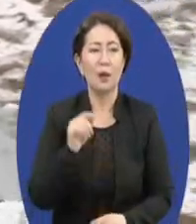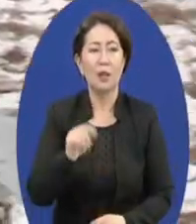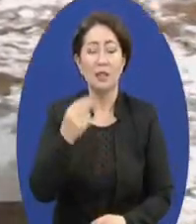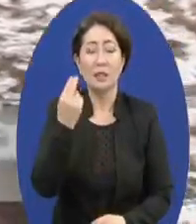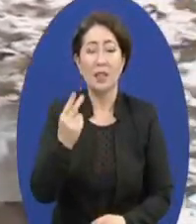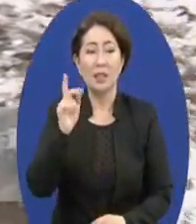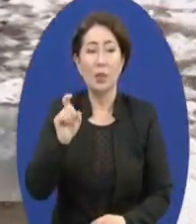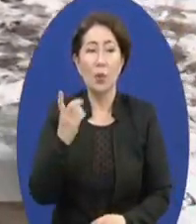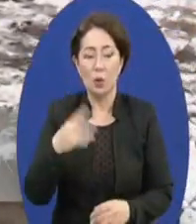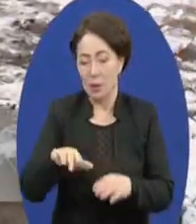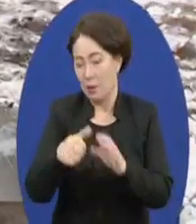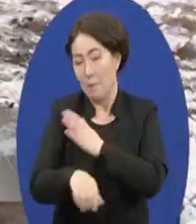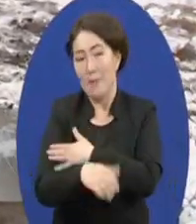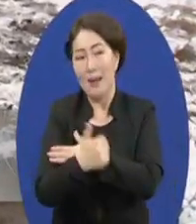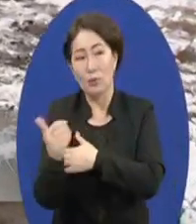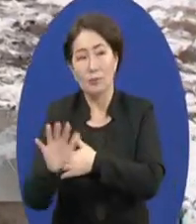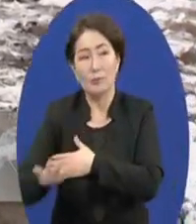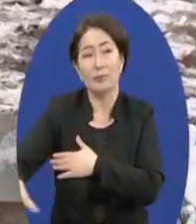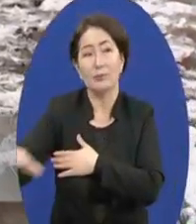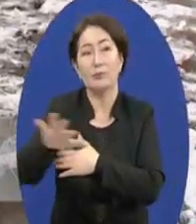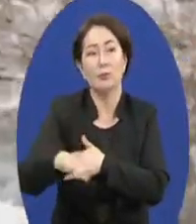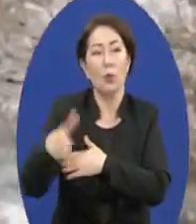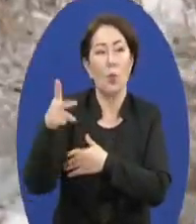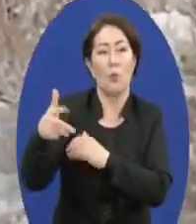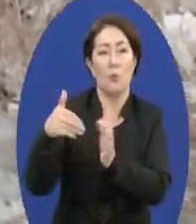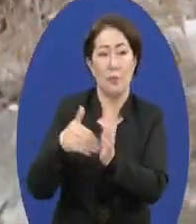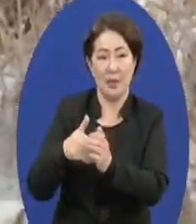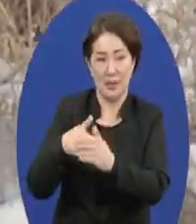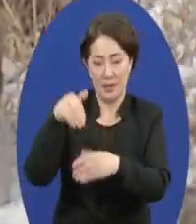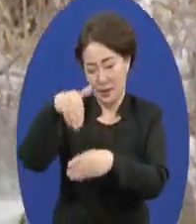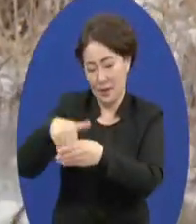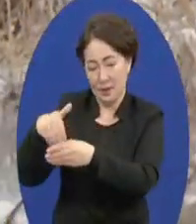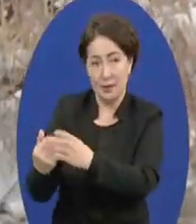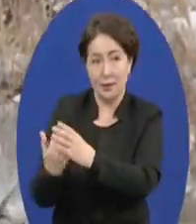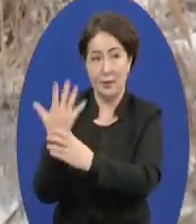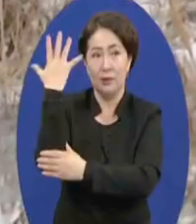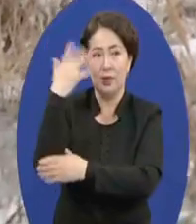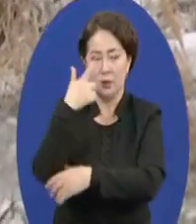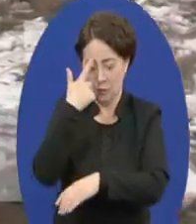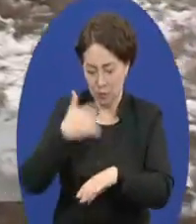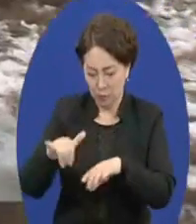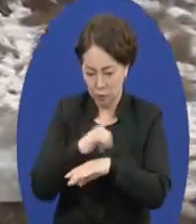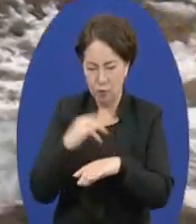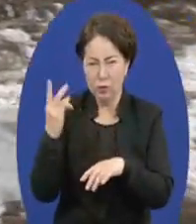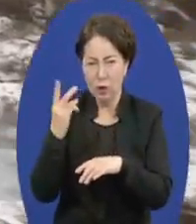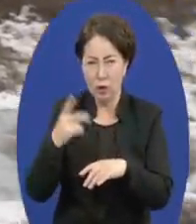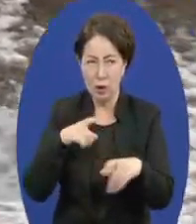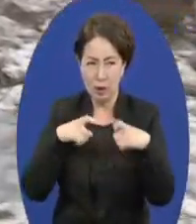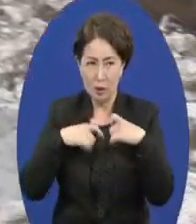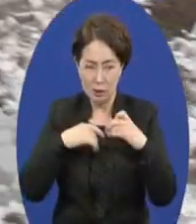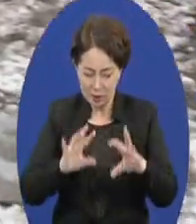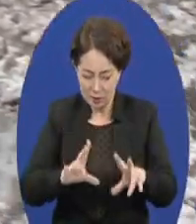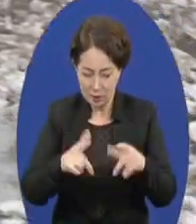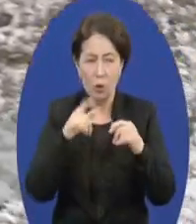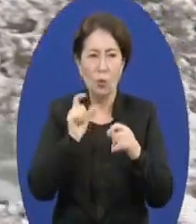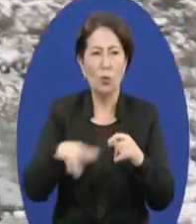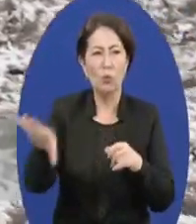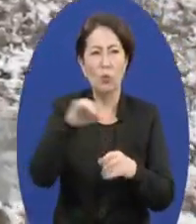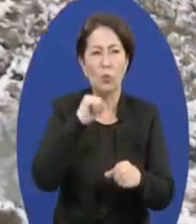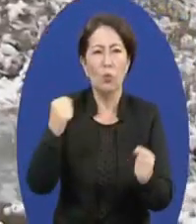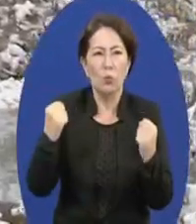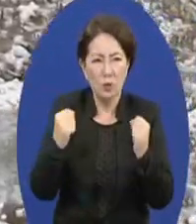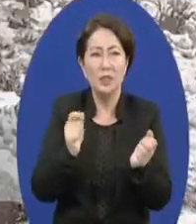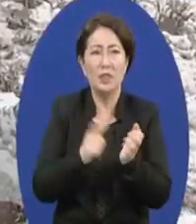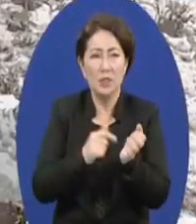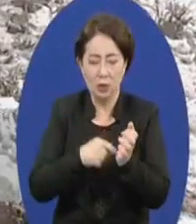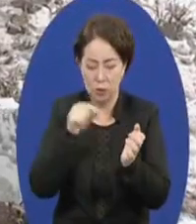Үндэсний цэцэрлэгт хүрээлэнгийн баруун талд нийт 30,000 мод тарина. Монгол орноо ногоорулж эдийн засгаа солонгоруулахад хүн бүрийн хүчин чармаалт их гэдгийг